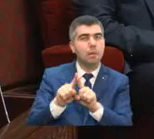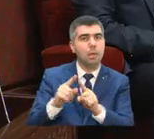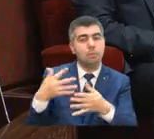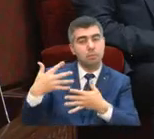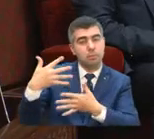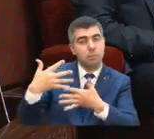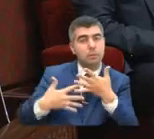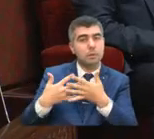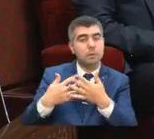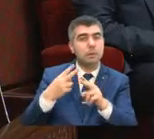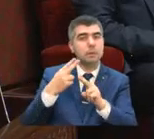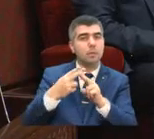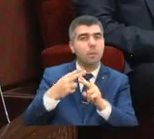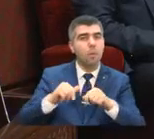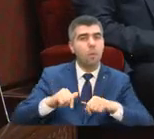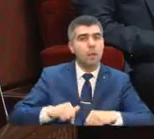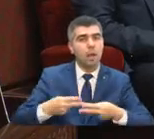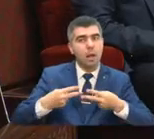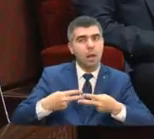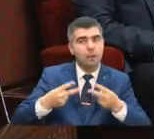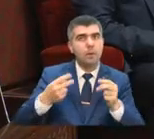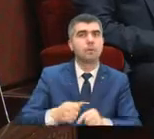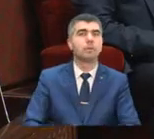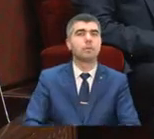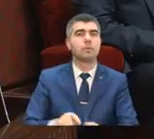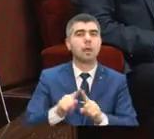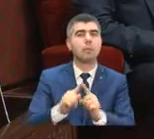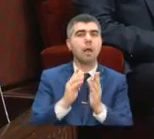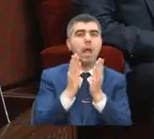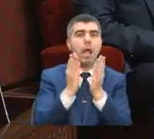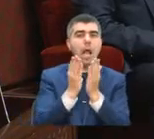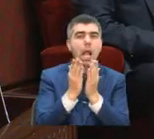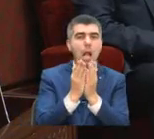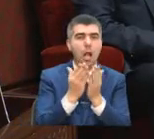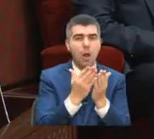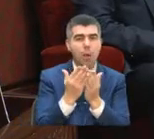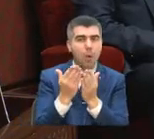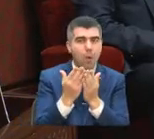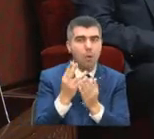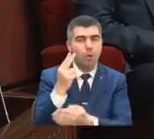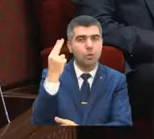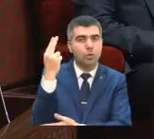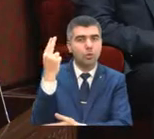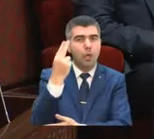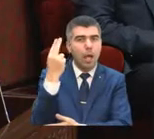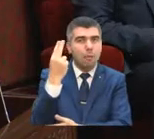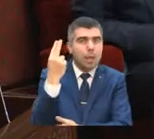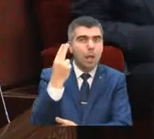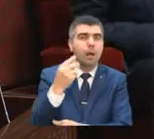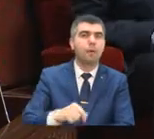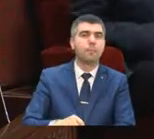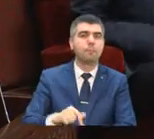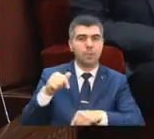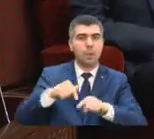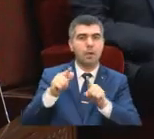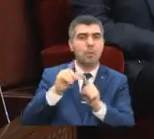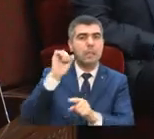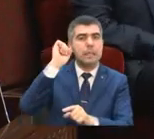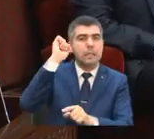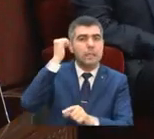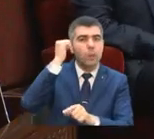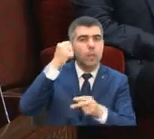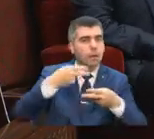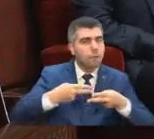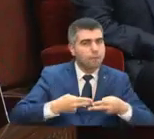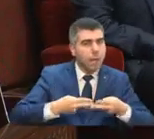المطلوبة. بطبيعة الحال المعاهد والمؤسسات ديال التعليم العالي تقدم تكوينات